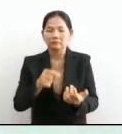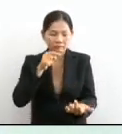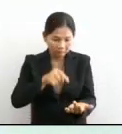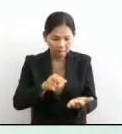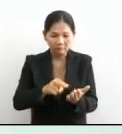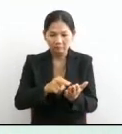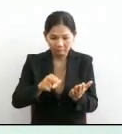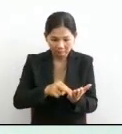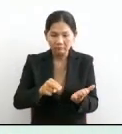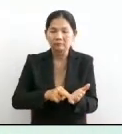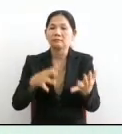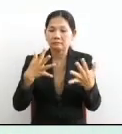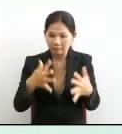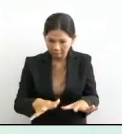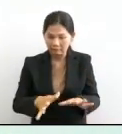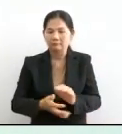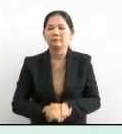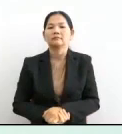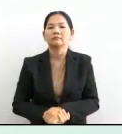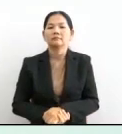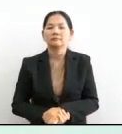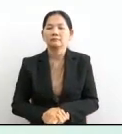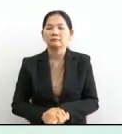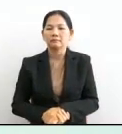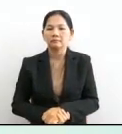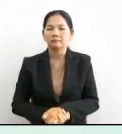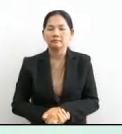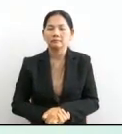hai nè con chà